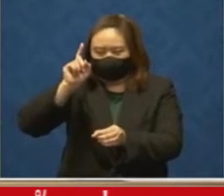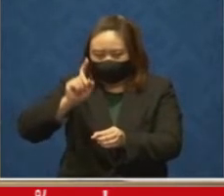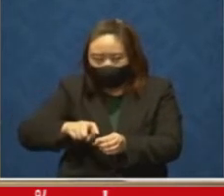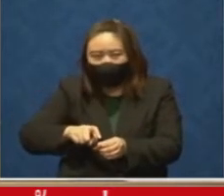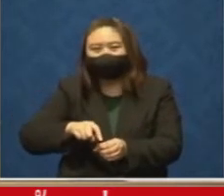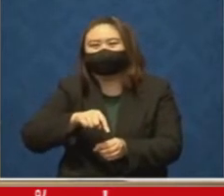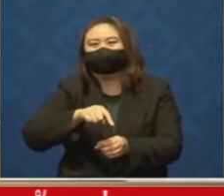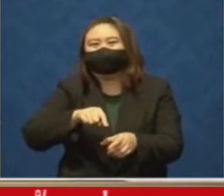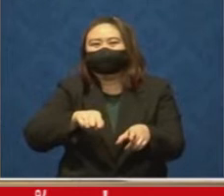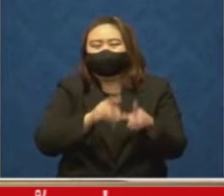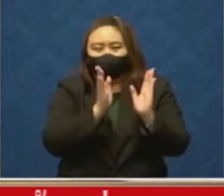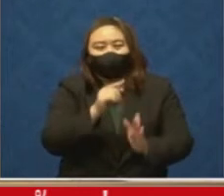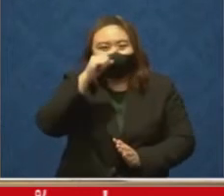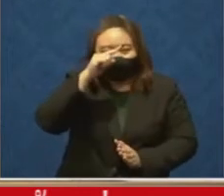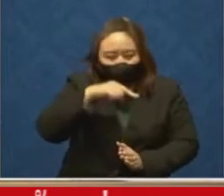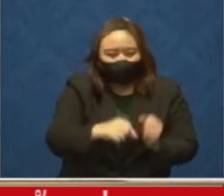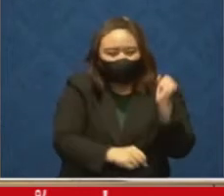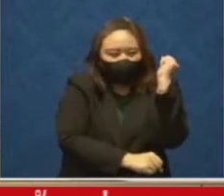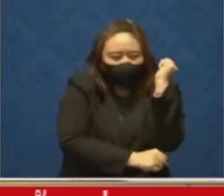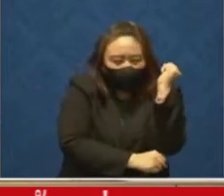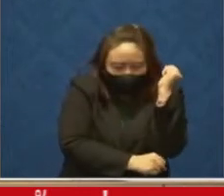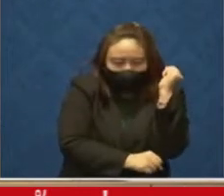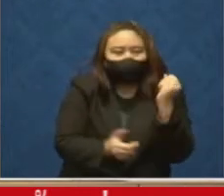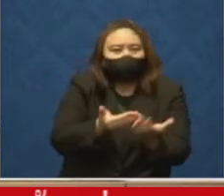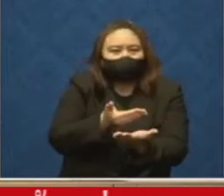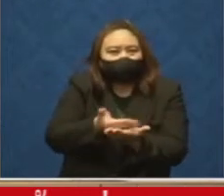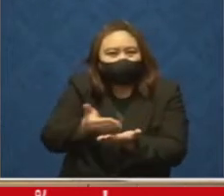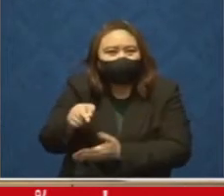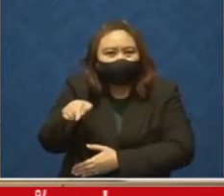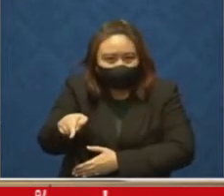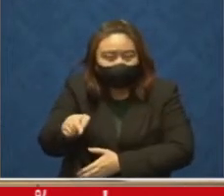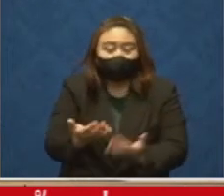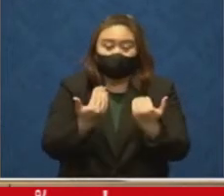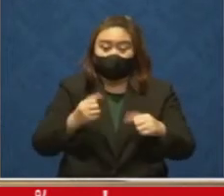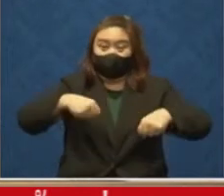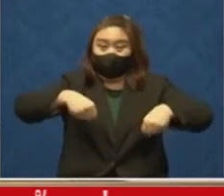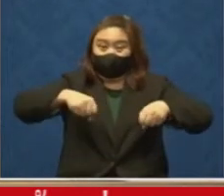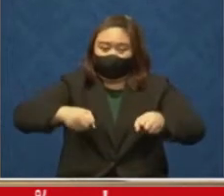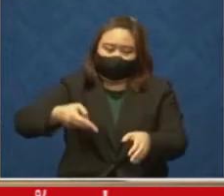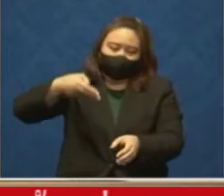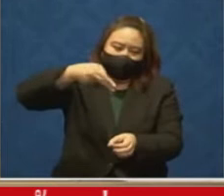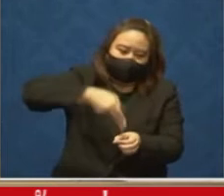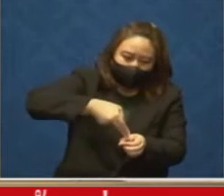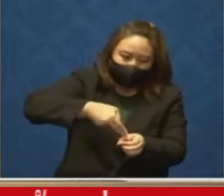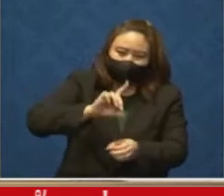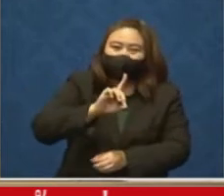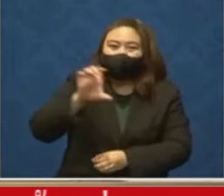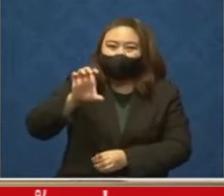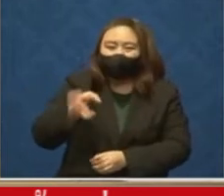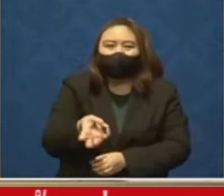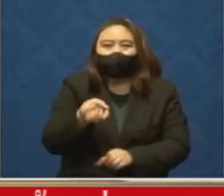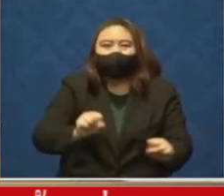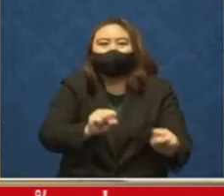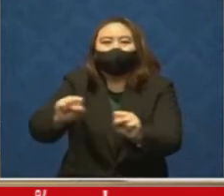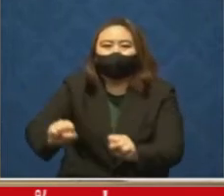ต้องถูกบริโภคโดยคนไทยยากจนเดี๋ยวนี้เติมน้มนเนี่ย มอตอสัยร้อยบาทเน